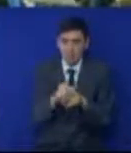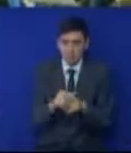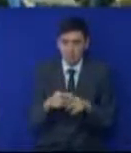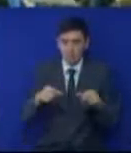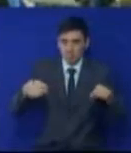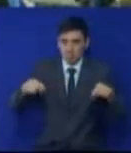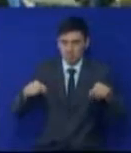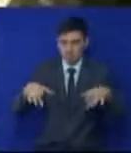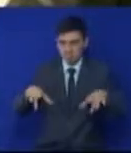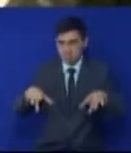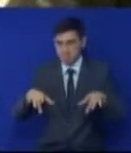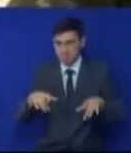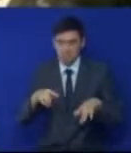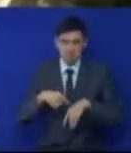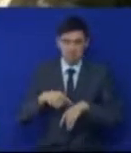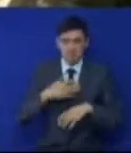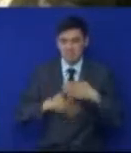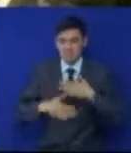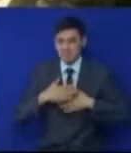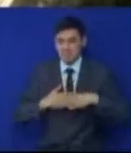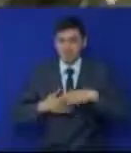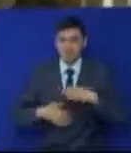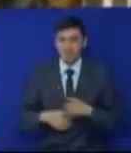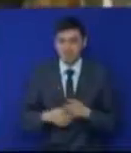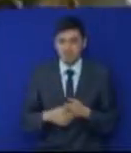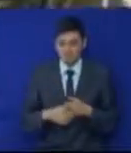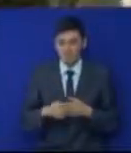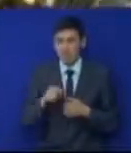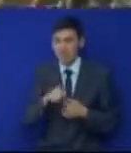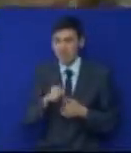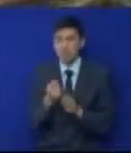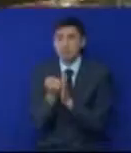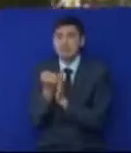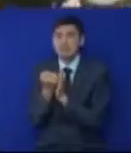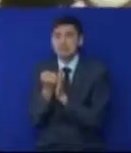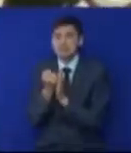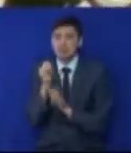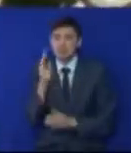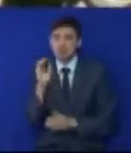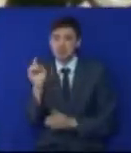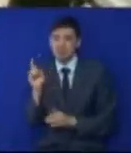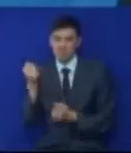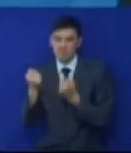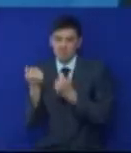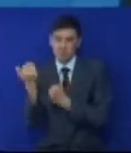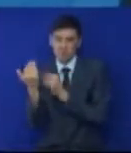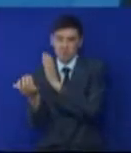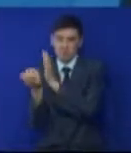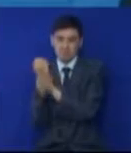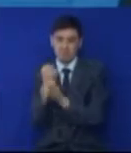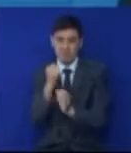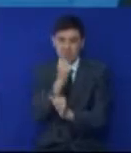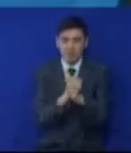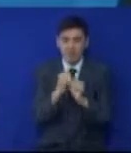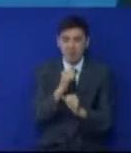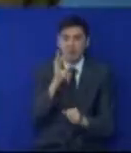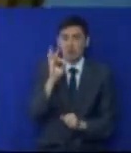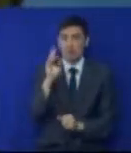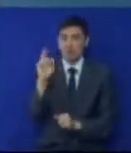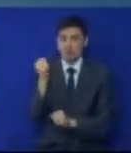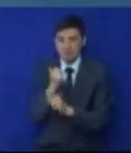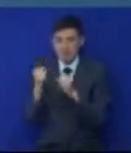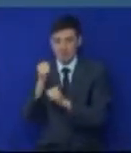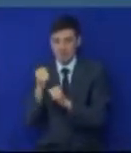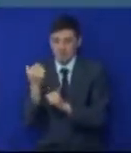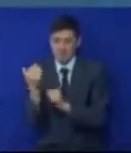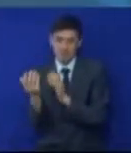өте қуаныштымын өзім. Квадроцикл ВАЗ көлігінің бөлшектерінен құралған. Қозғалтқышы АКА автокөлігінікі, қаңқасы қолдан